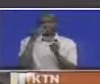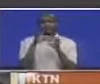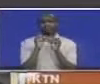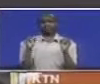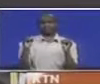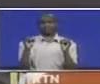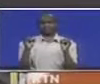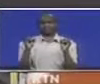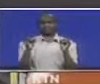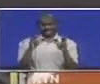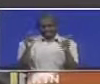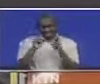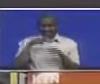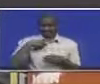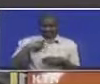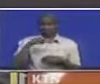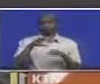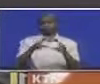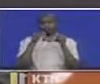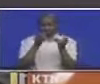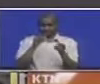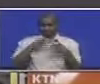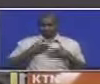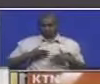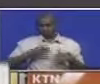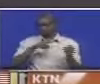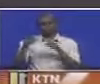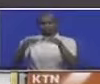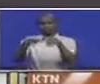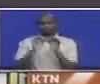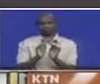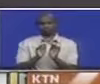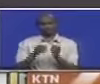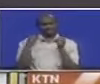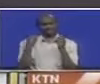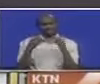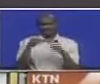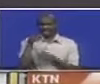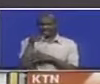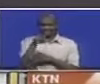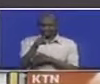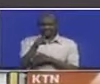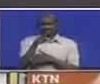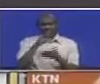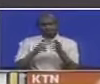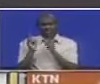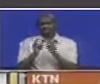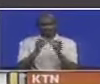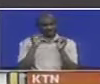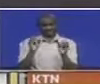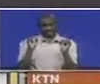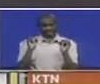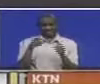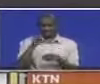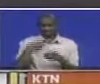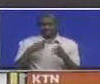chumba hicho cha kuhifadhia maiti kwa lengo la kuchukua mwili wake wakauzike. Wengi wameitaja hali hii kama isiyo ya kawaida kutokana na